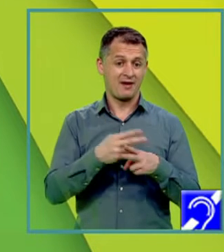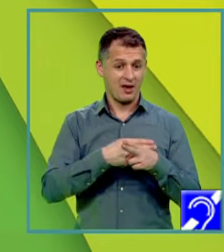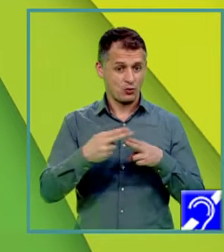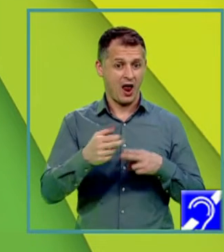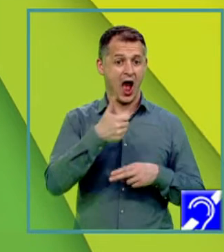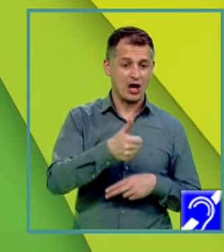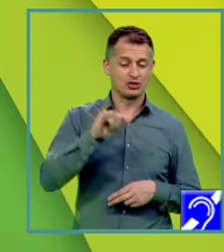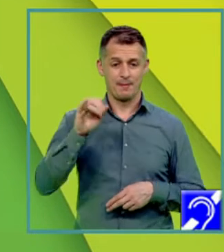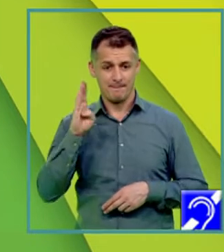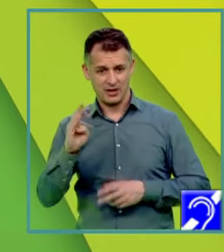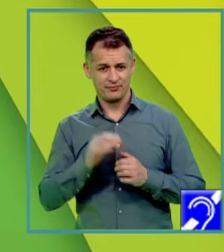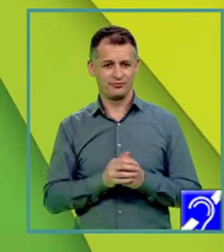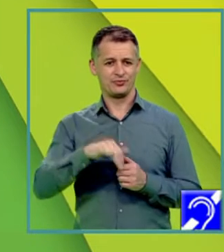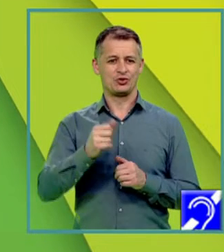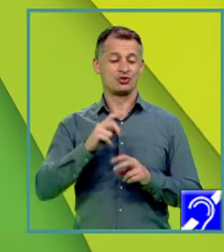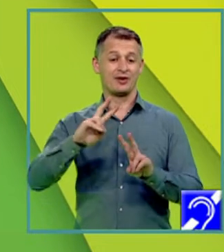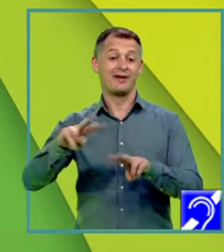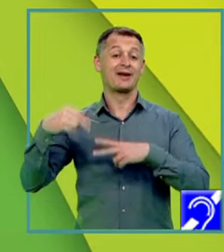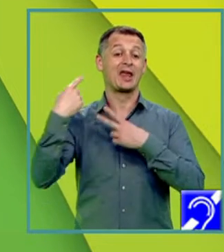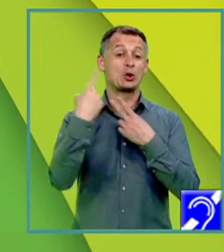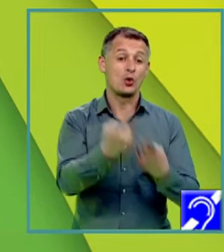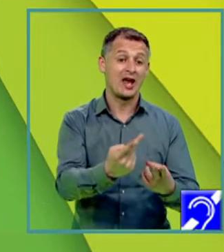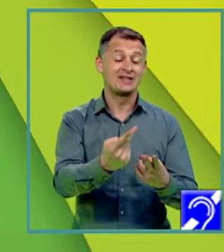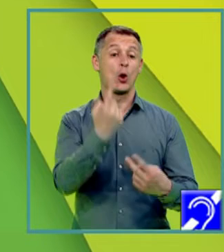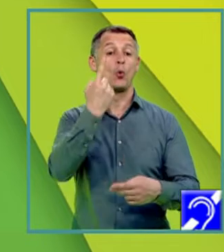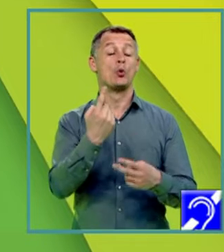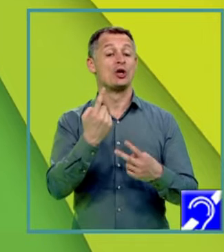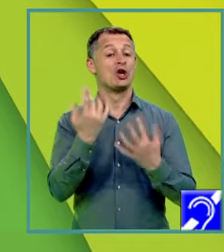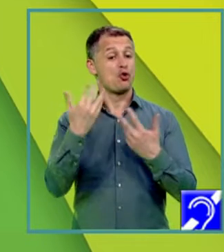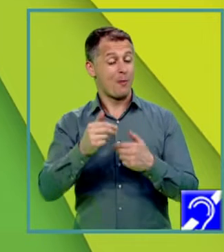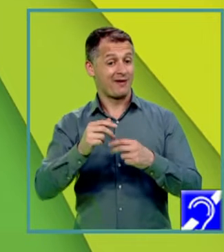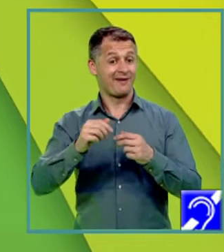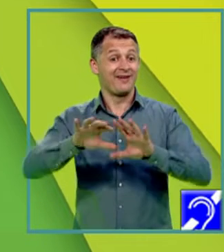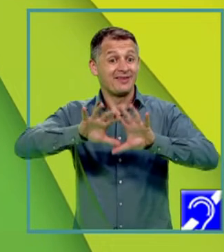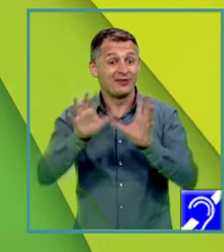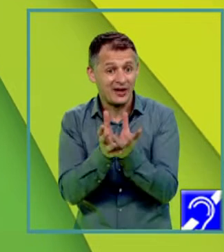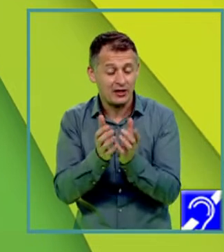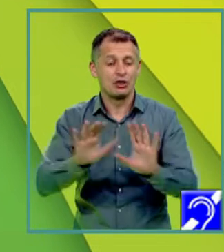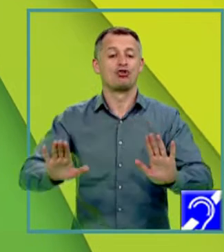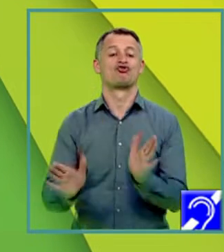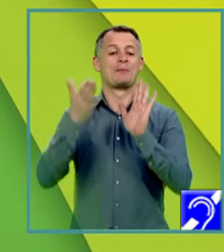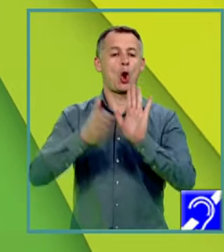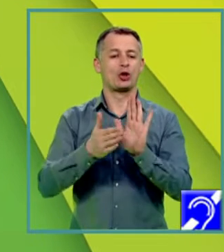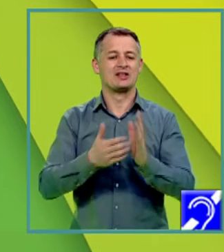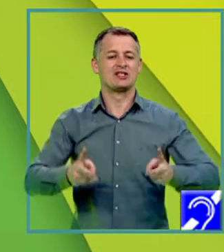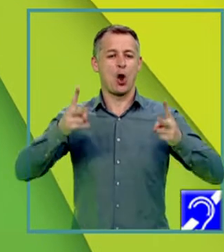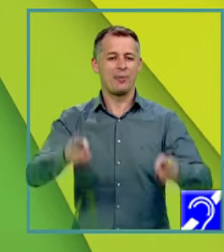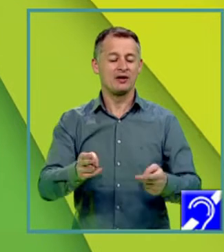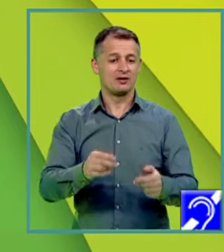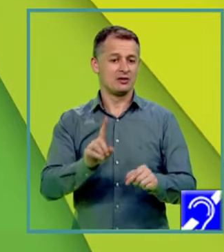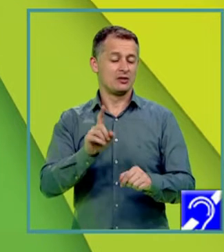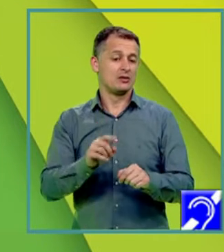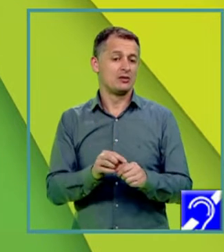naturale a și b și returnează un număr întreg începem cu o condiție de oprire în cazul în care